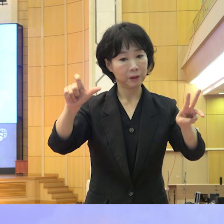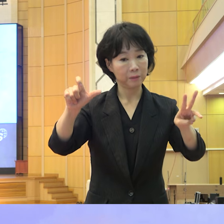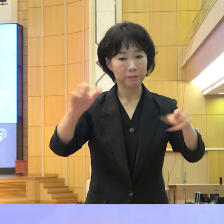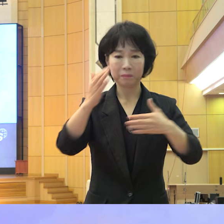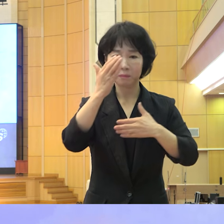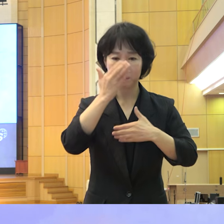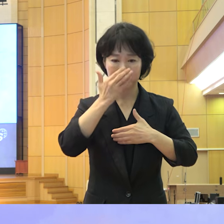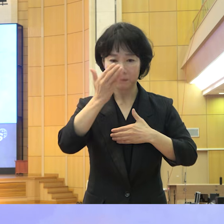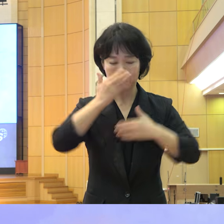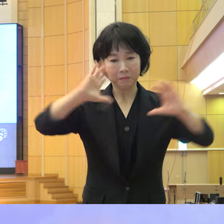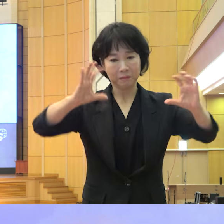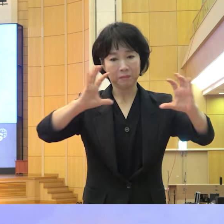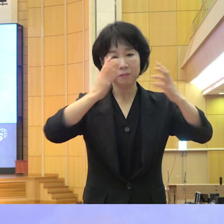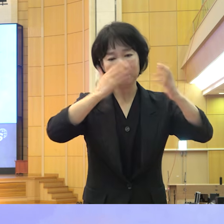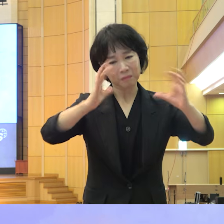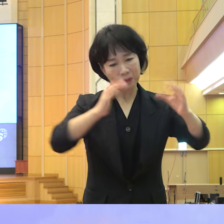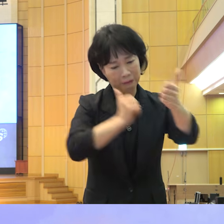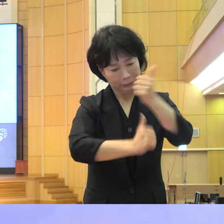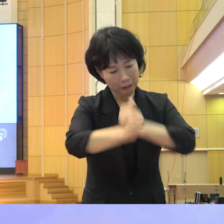이스라엘 자손이